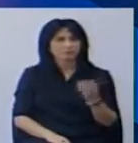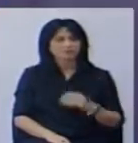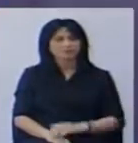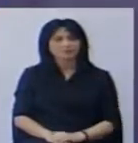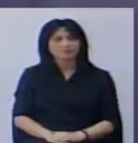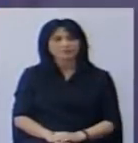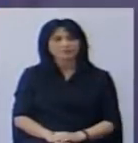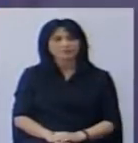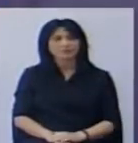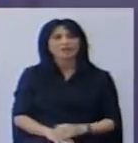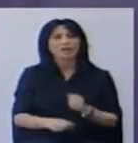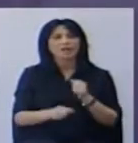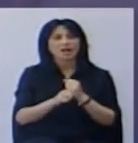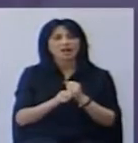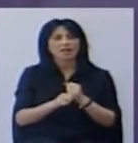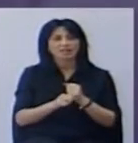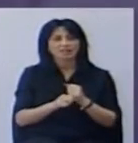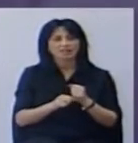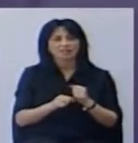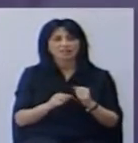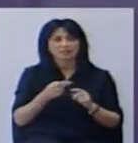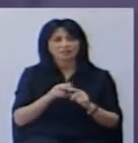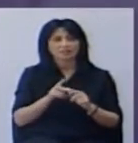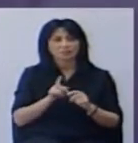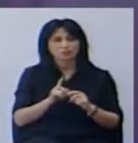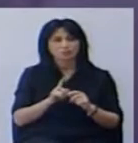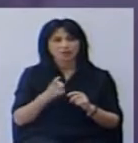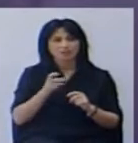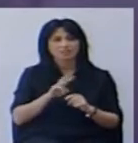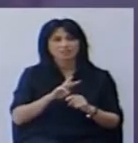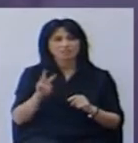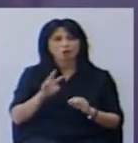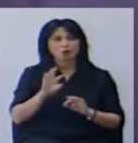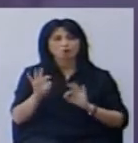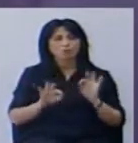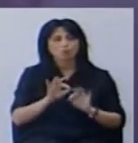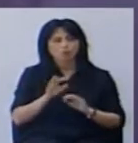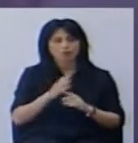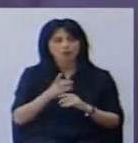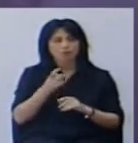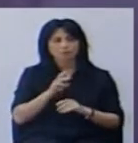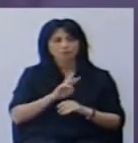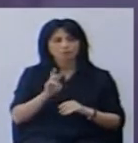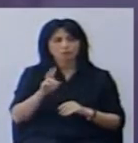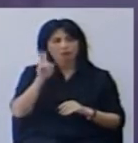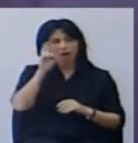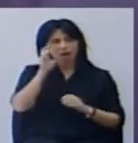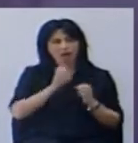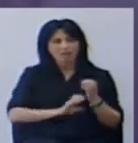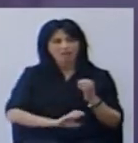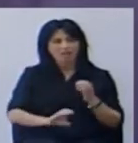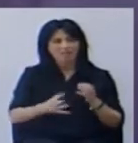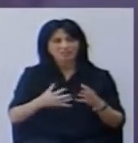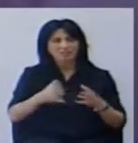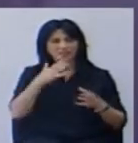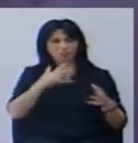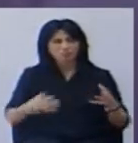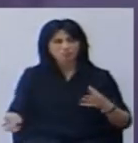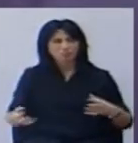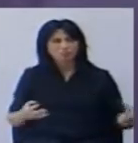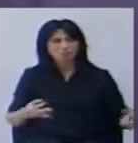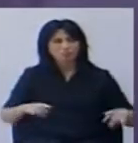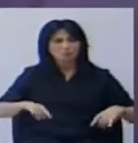ქალაქს გაკეთდა ის, რომ ძალიან 100 მილიონიანი პროექტი არის კანალიზაციის და ხვარსადენებთან დაკავშირებით,